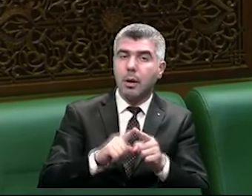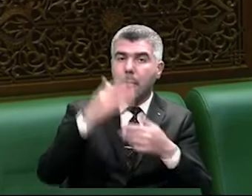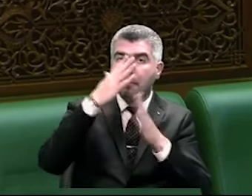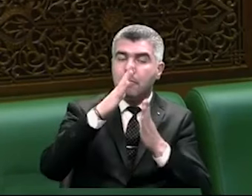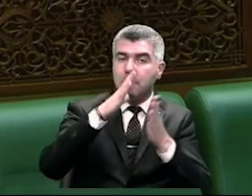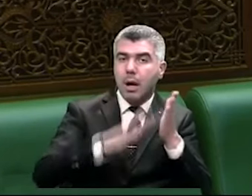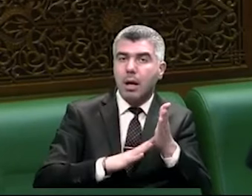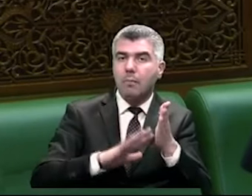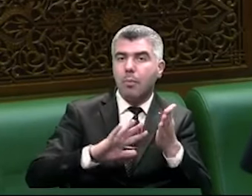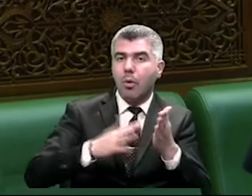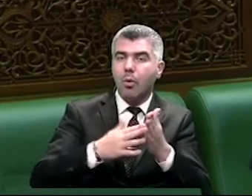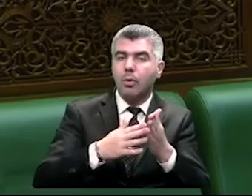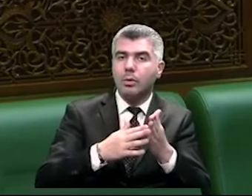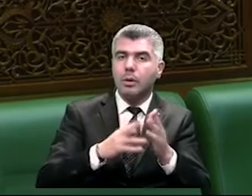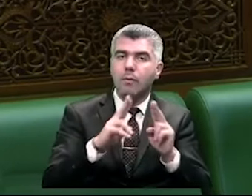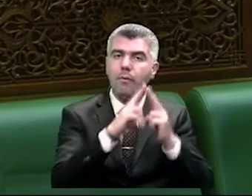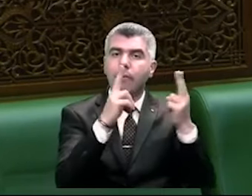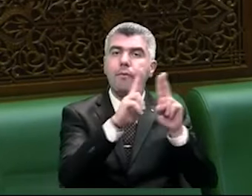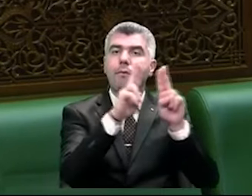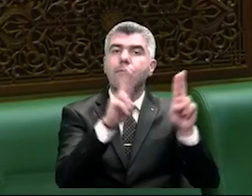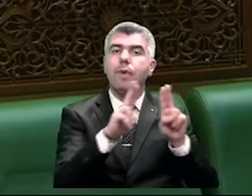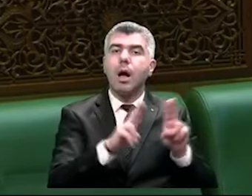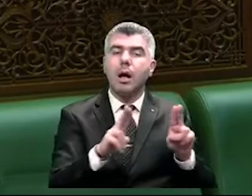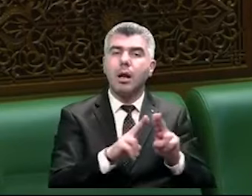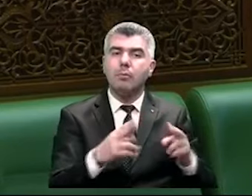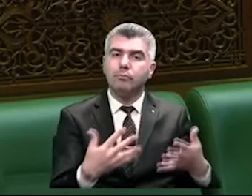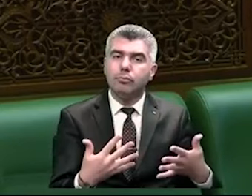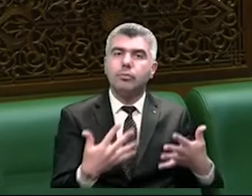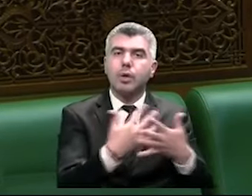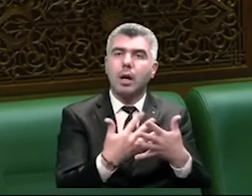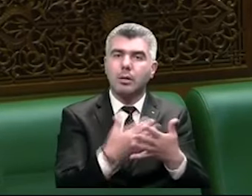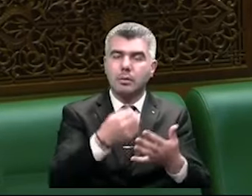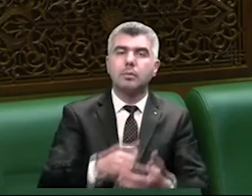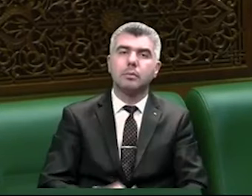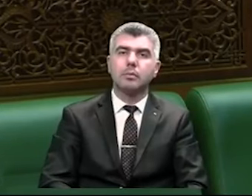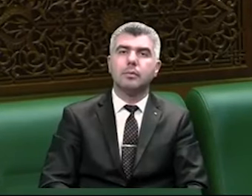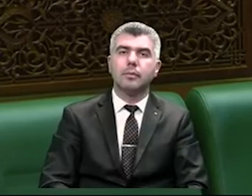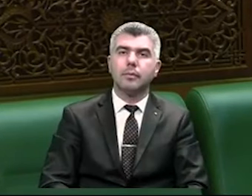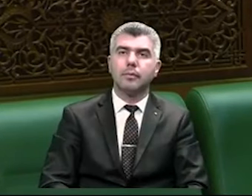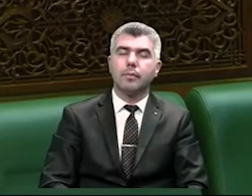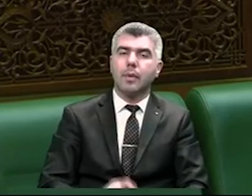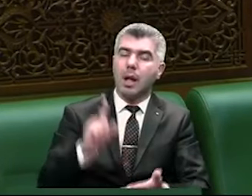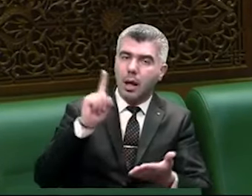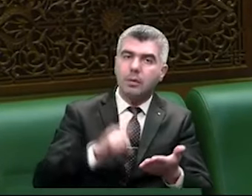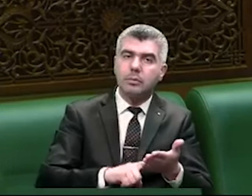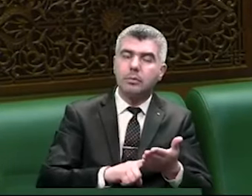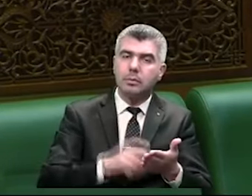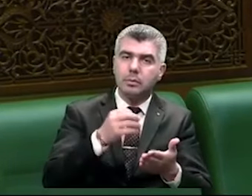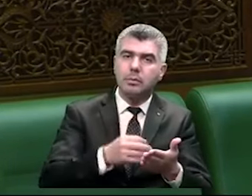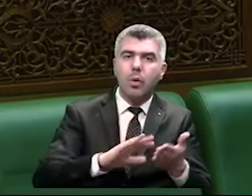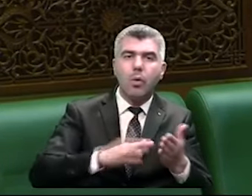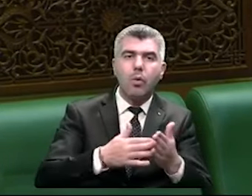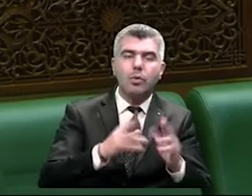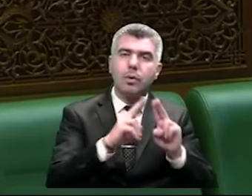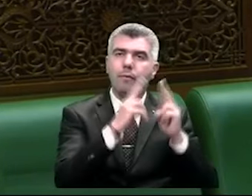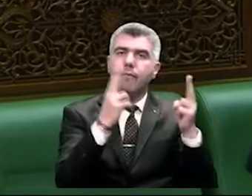لهذه التظاهر العالميه بمعيه شركائها يعتبر اعترافا من المنتظم